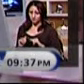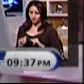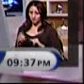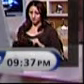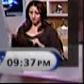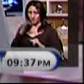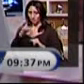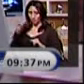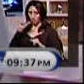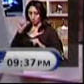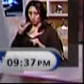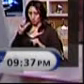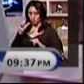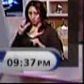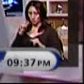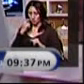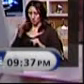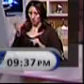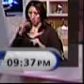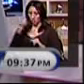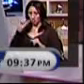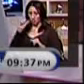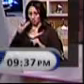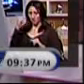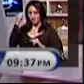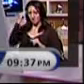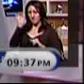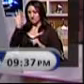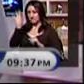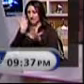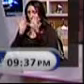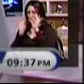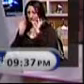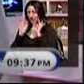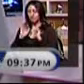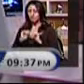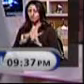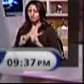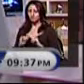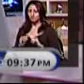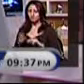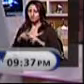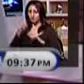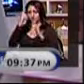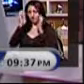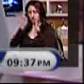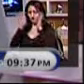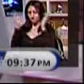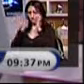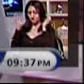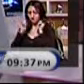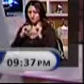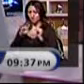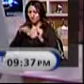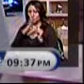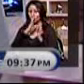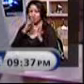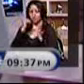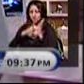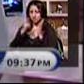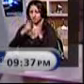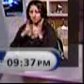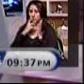الاخوان بيحطوا فيها اللي هم عايزينه ويطلعوا منها اللي هم عايزينه. انت واخد بالك يعني ايه نخب؟ يعني حركة تمرد دي نخب؟